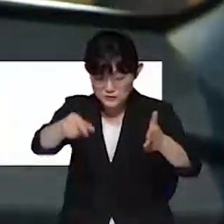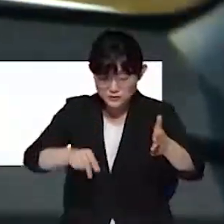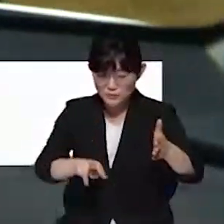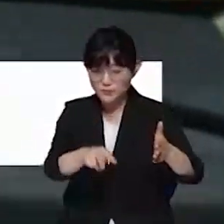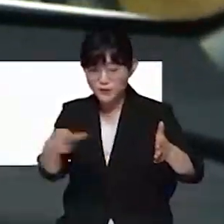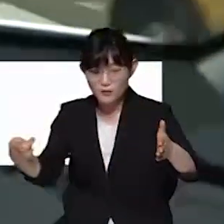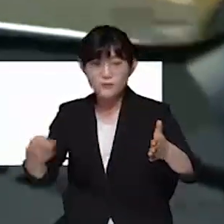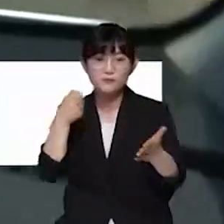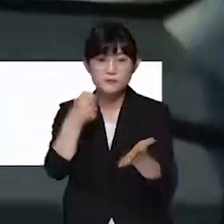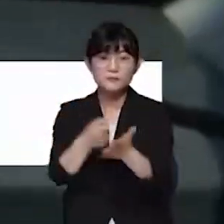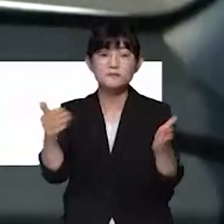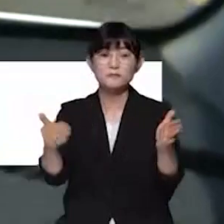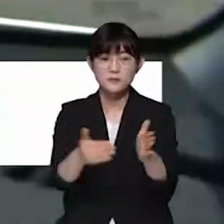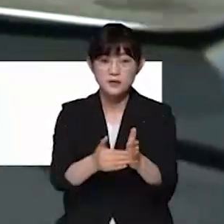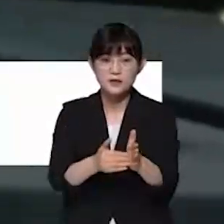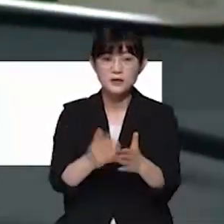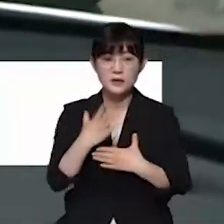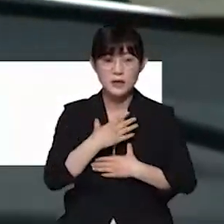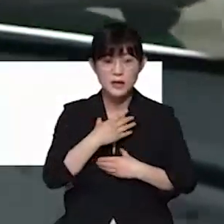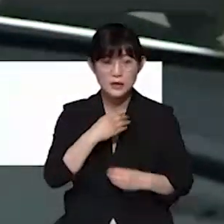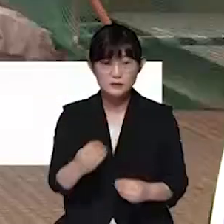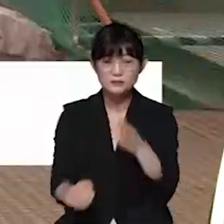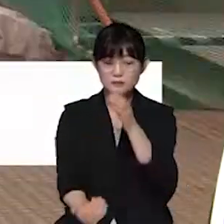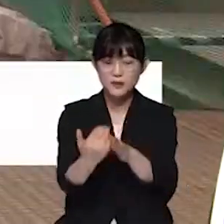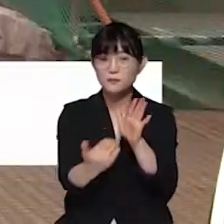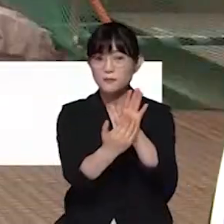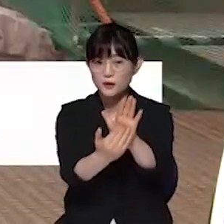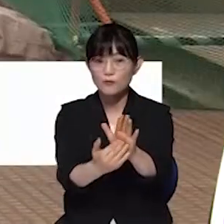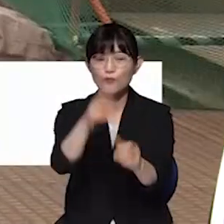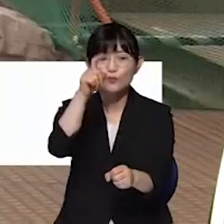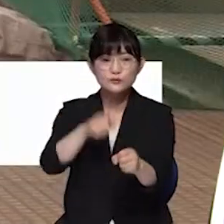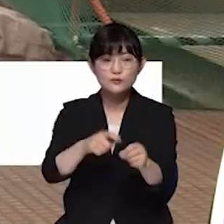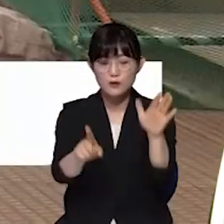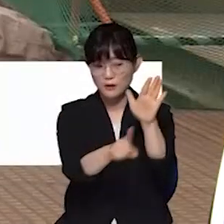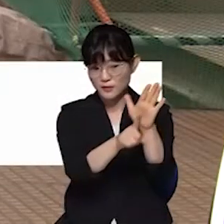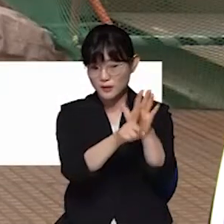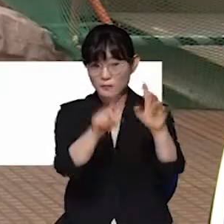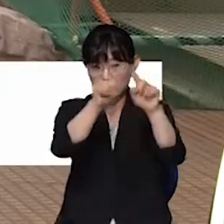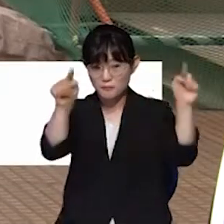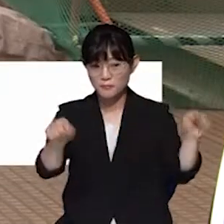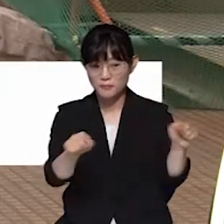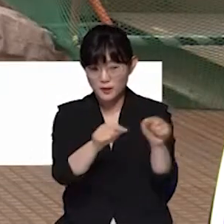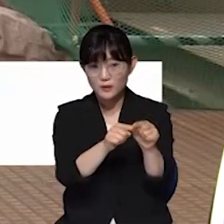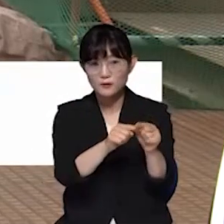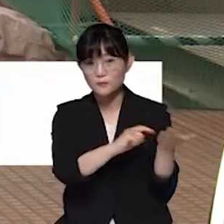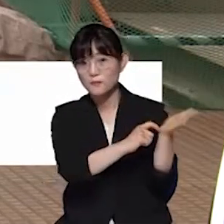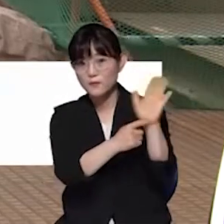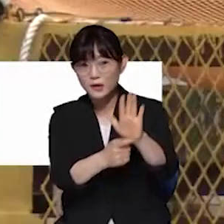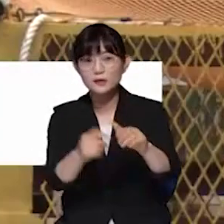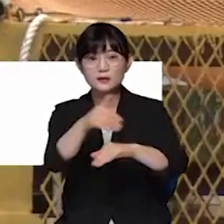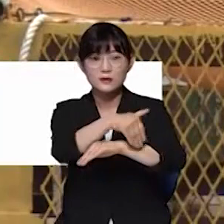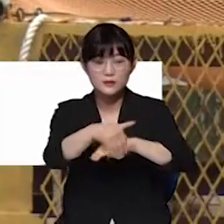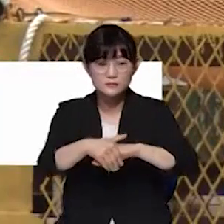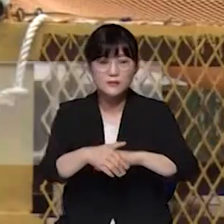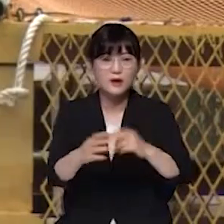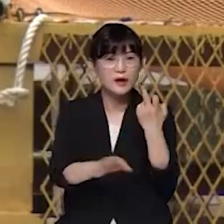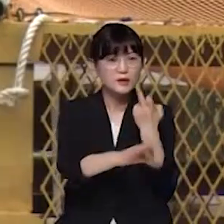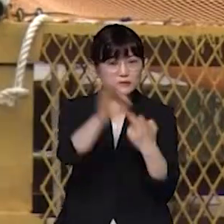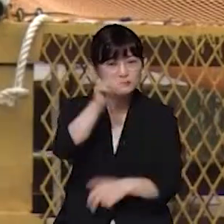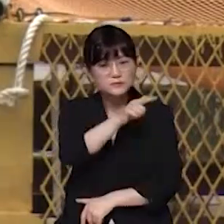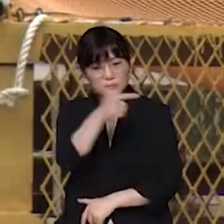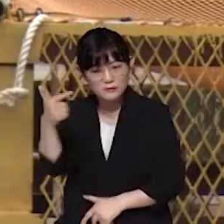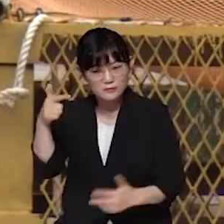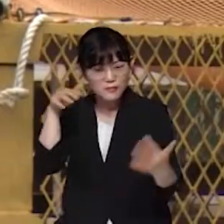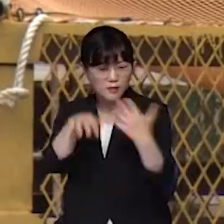했습니다. 건설본부 측은 안전사고 예방을 위해 안내 표지판과 경고등을 부착할 예정이지만 출퇴근 시간 교통